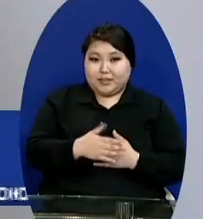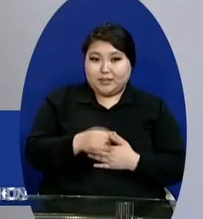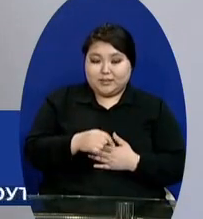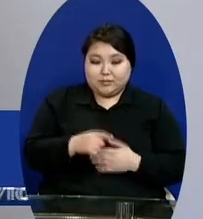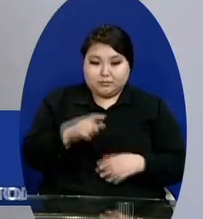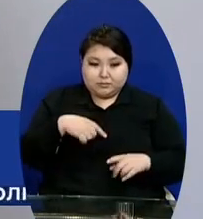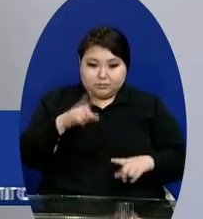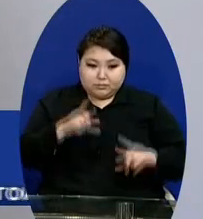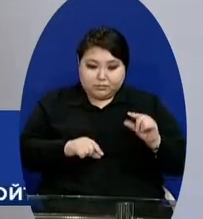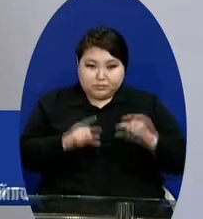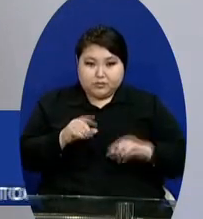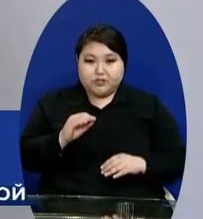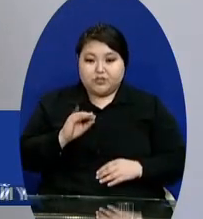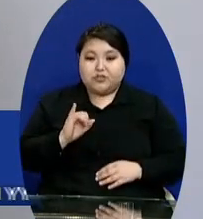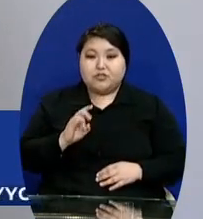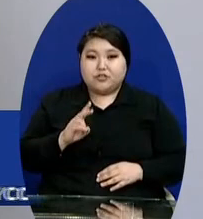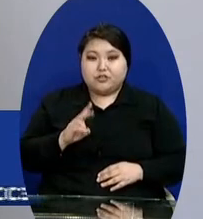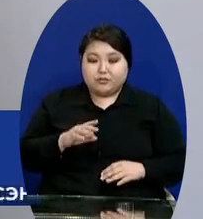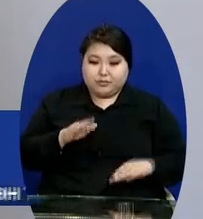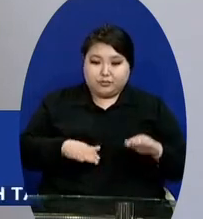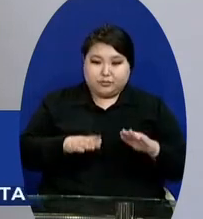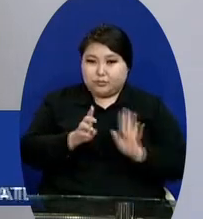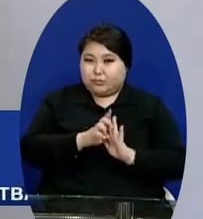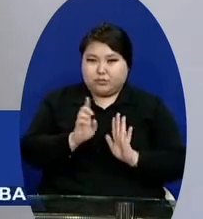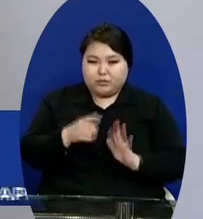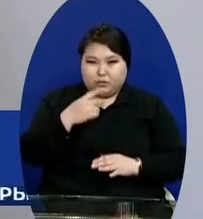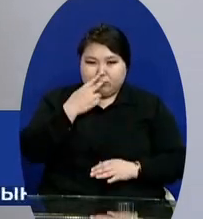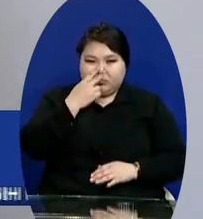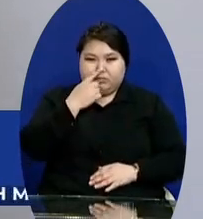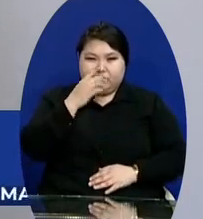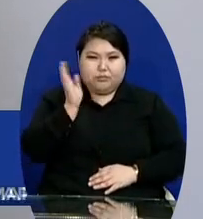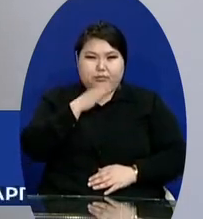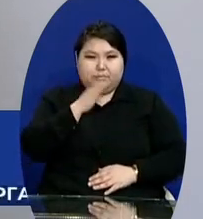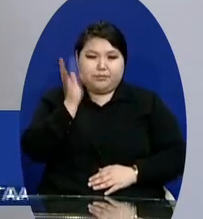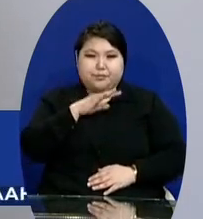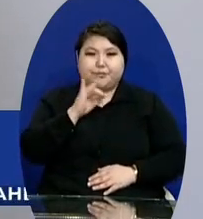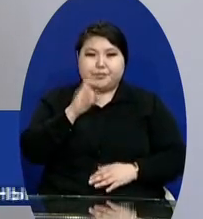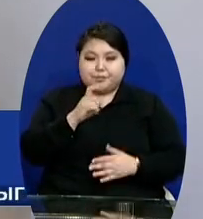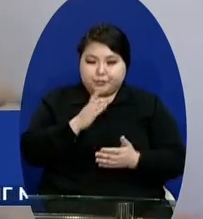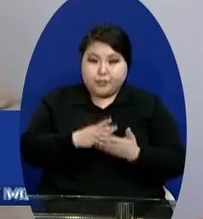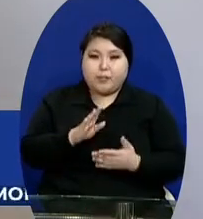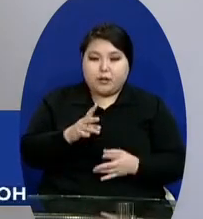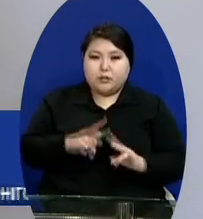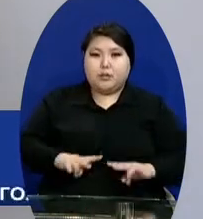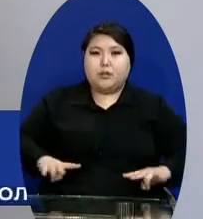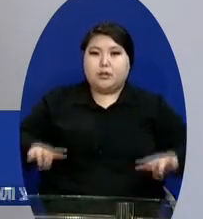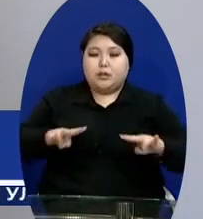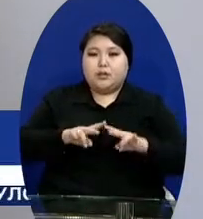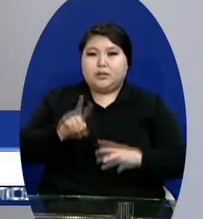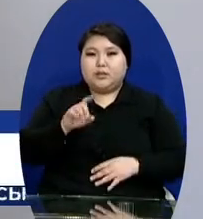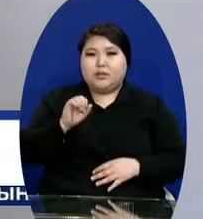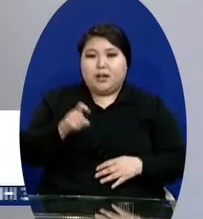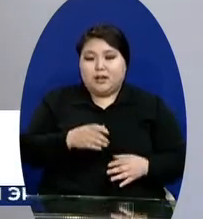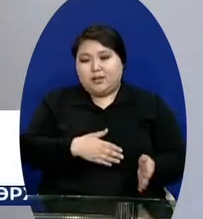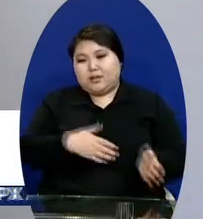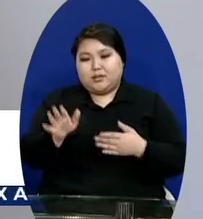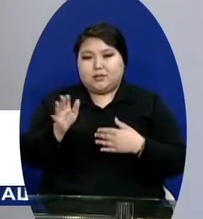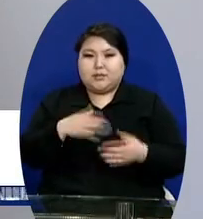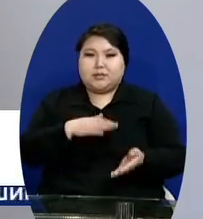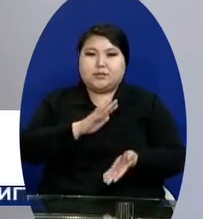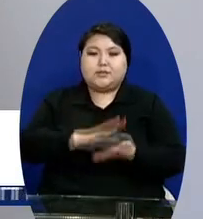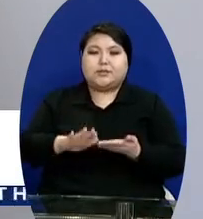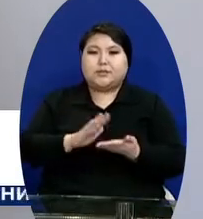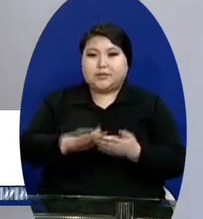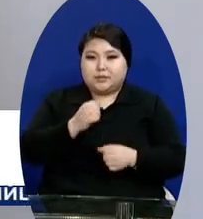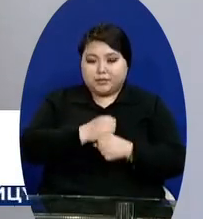хэмжих, жинлэх боломжгүй нэлээд өмхийрсэн байна. Тийм учраас голын нуурын зах руу гаргаж одоо тэгээ цэвэрлэгээний ажил хийсэн